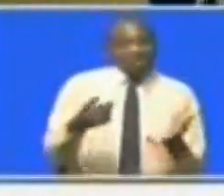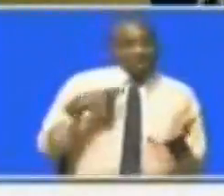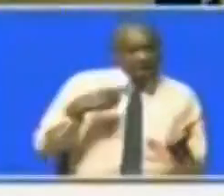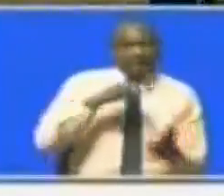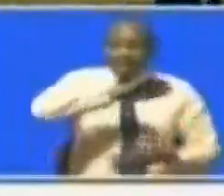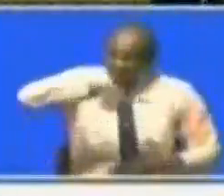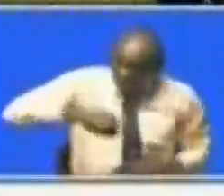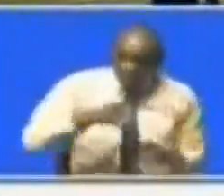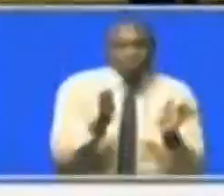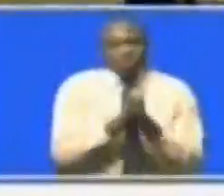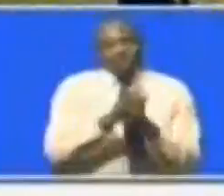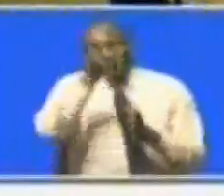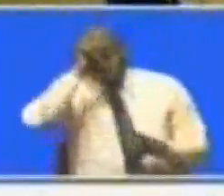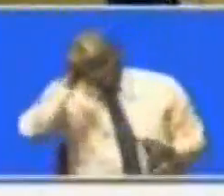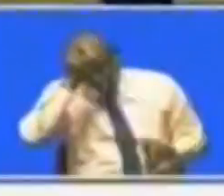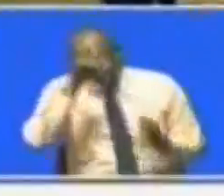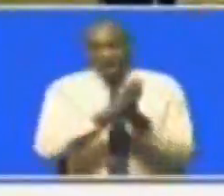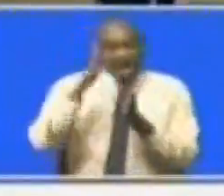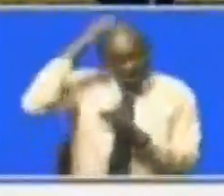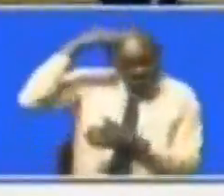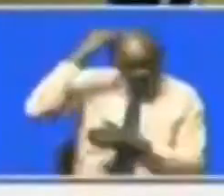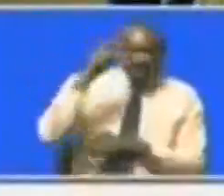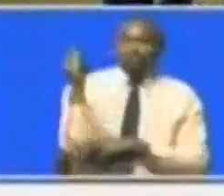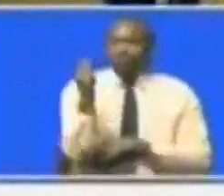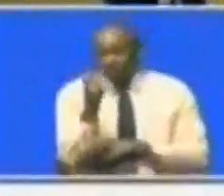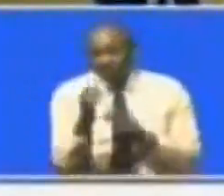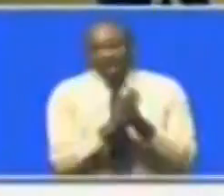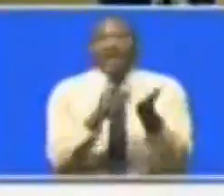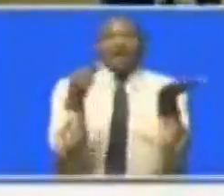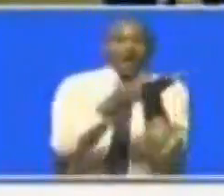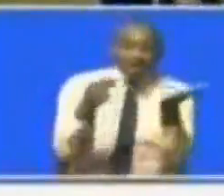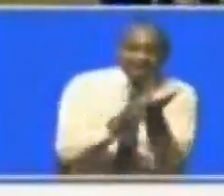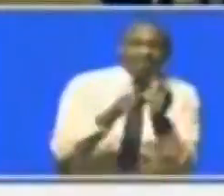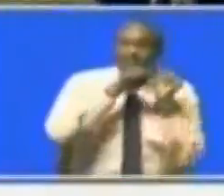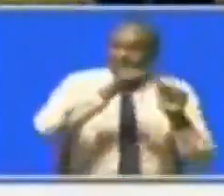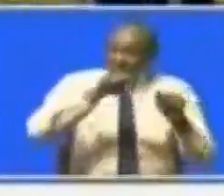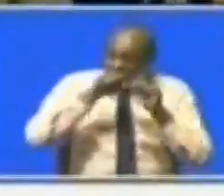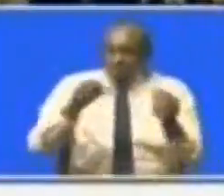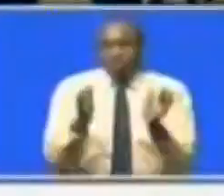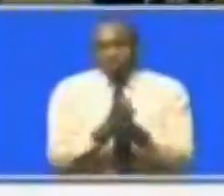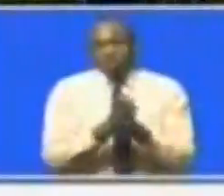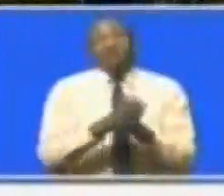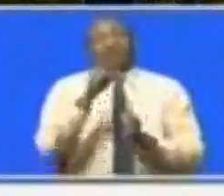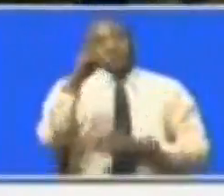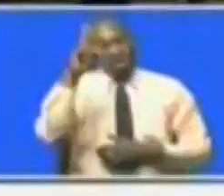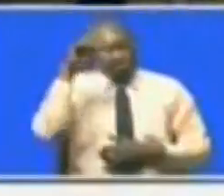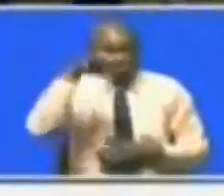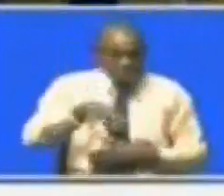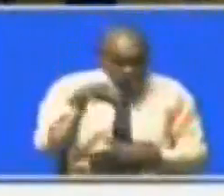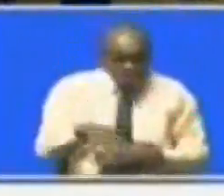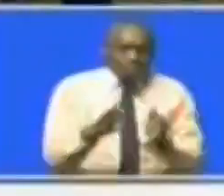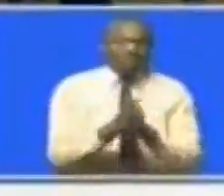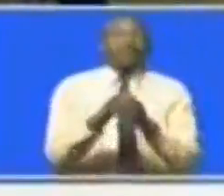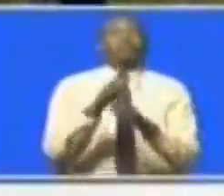wenyeji Cameroon, Misri, Algeria, Tunisia, Ghana, Senegal, Jamhuri ya Kidemokrasia ya Kongo na Zambia.